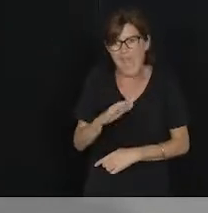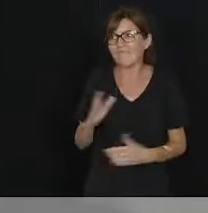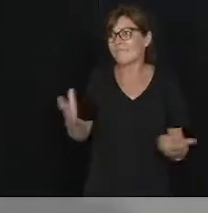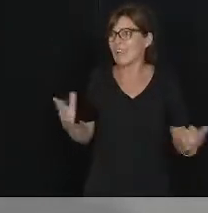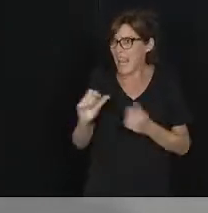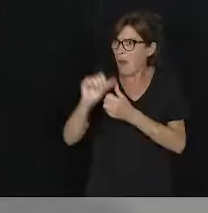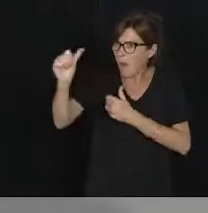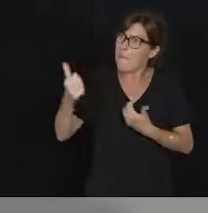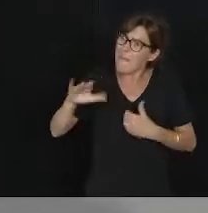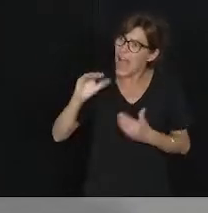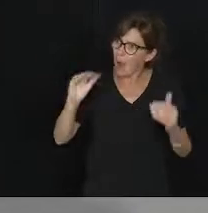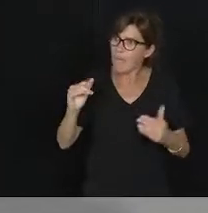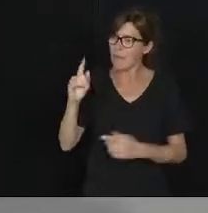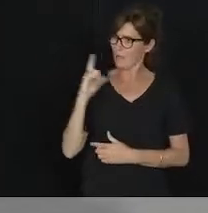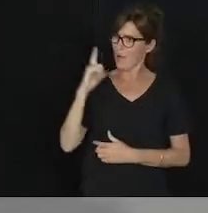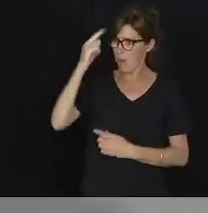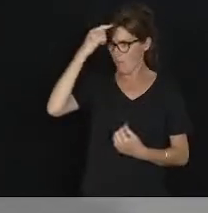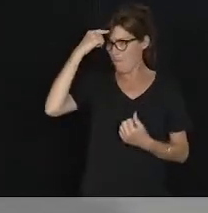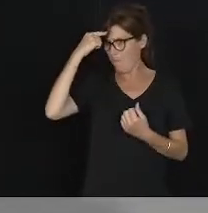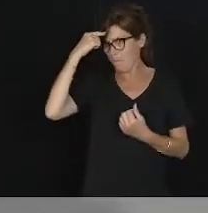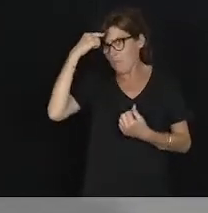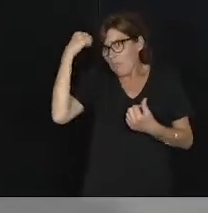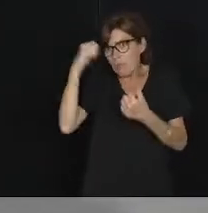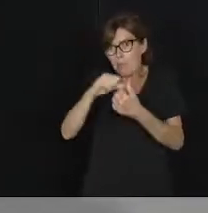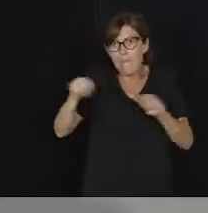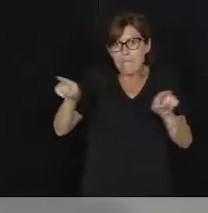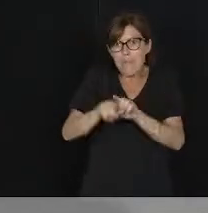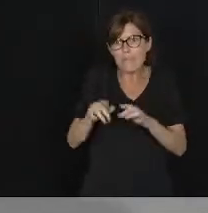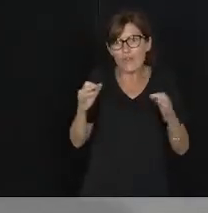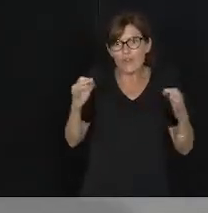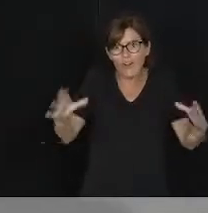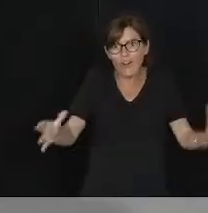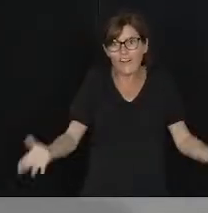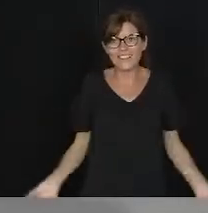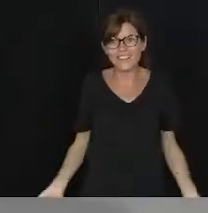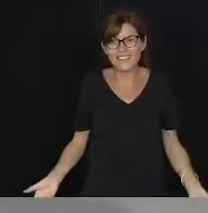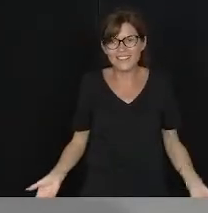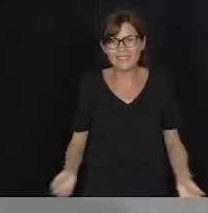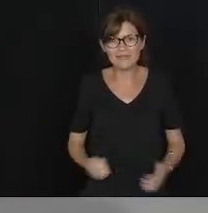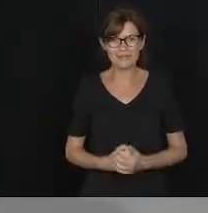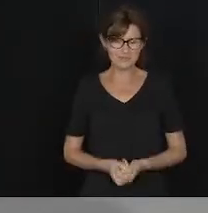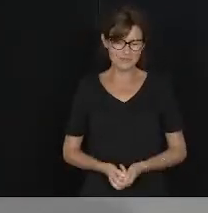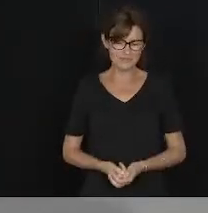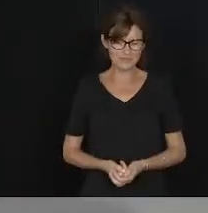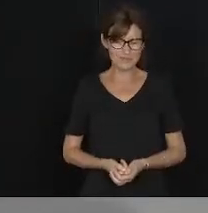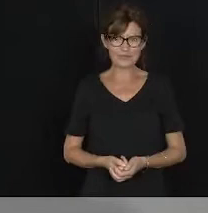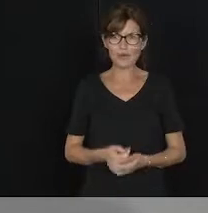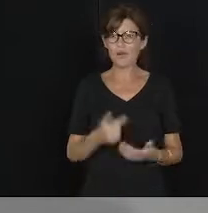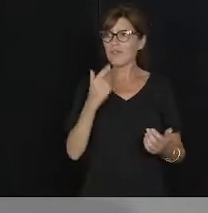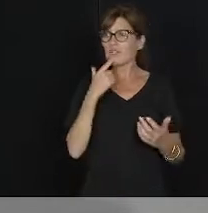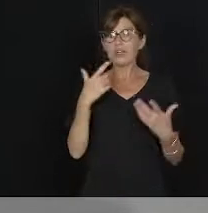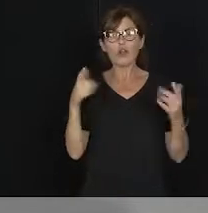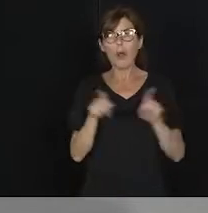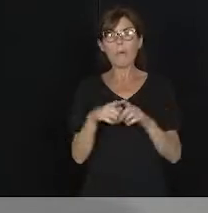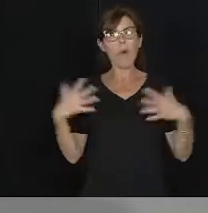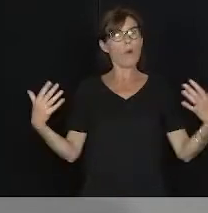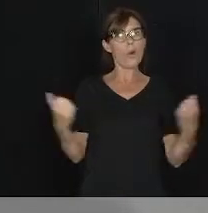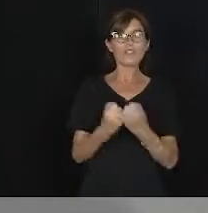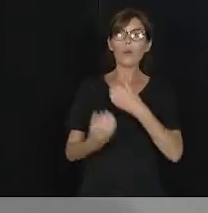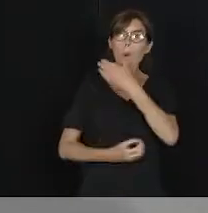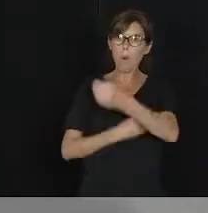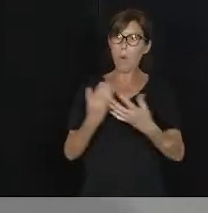Alors parfois, sinon, il s'agit plus symboliquement, lorsque ce n'est pas juste relever une coïncidence, il s'agit de provoquer